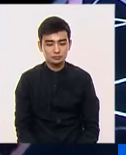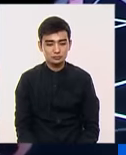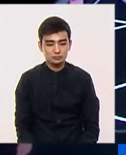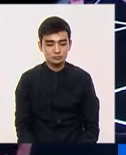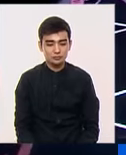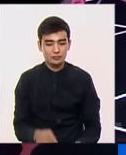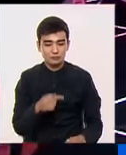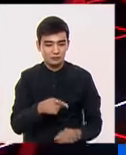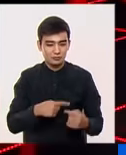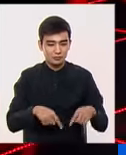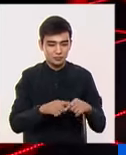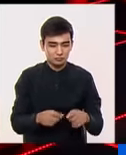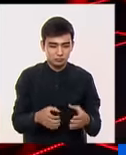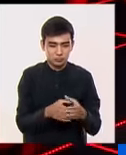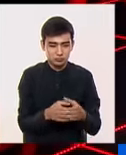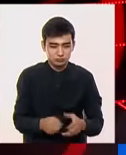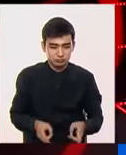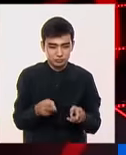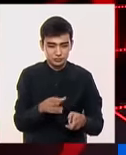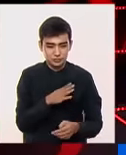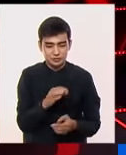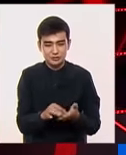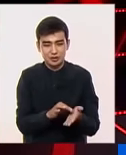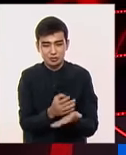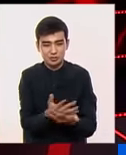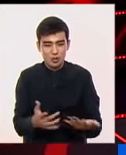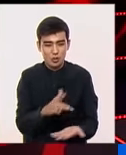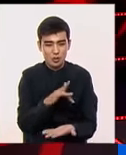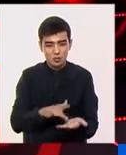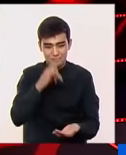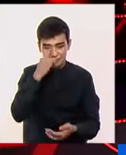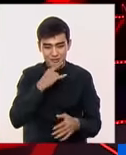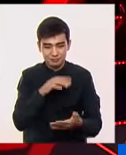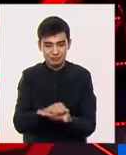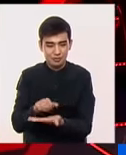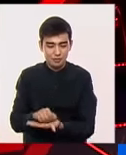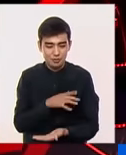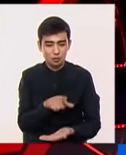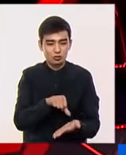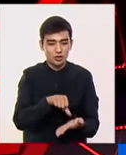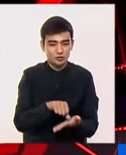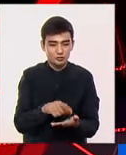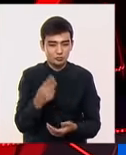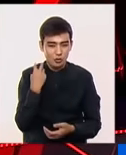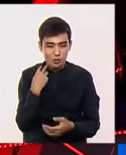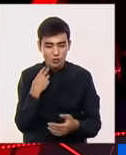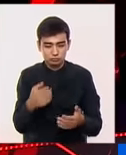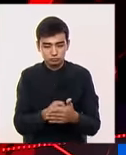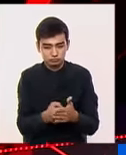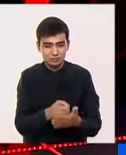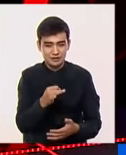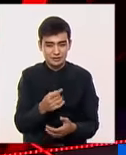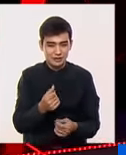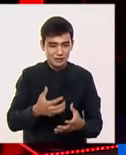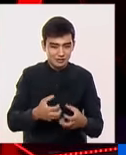организованная преступная группировка орудовала сразу в нескольких городах казахстана ее участники выбивали долги вымогали деньги и